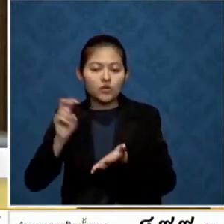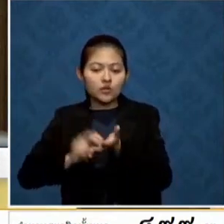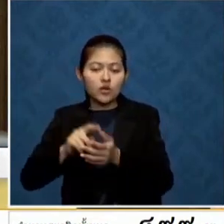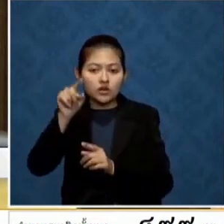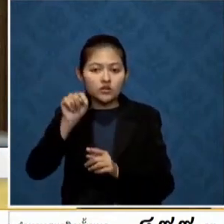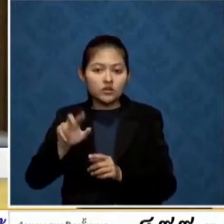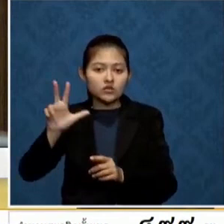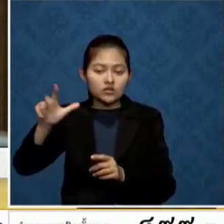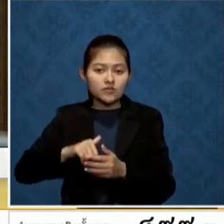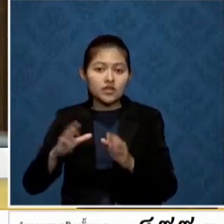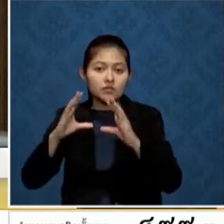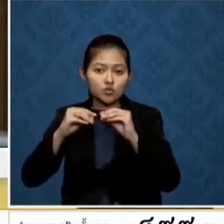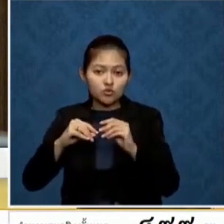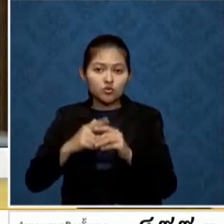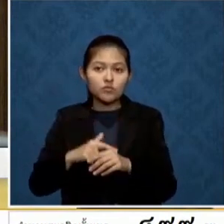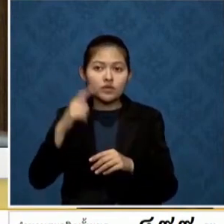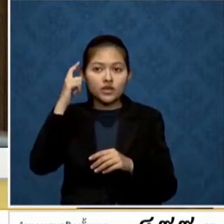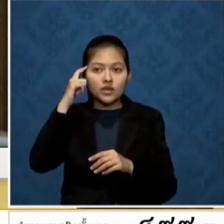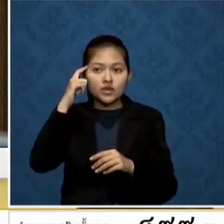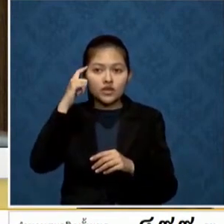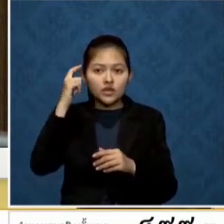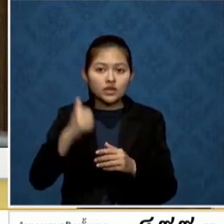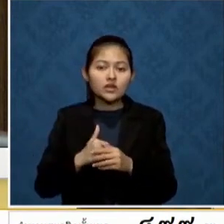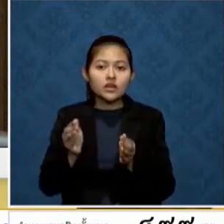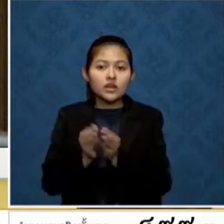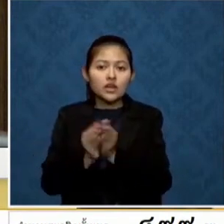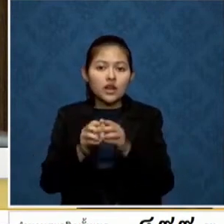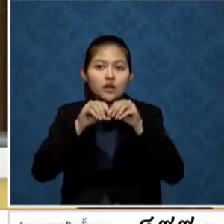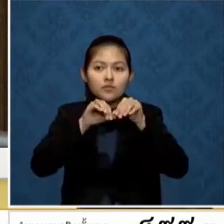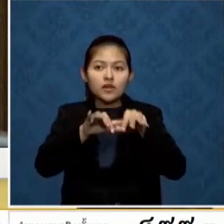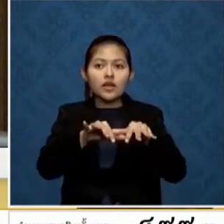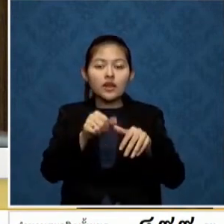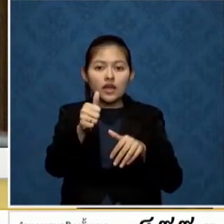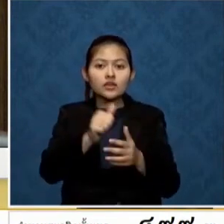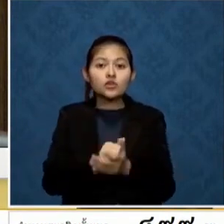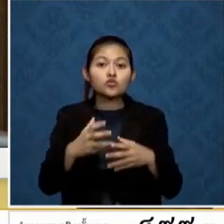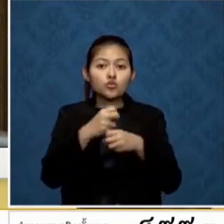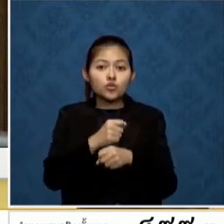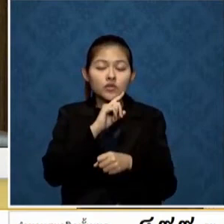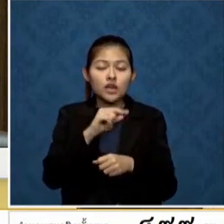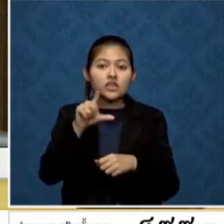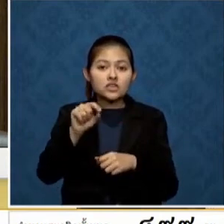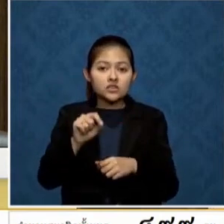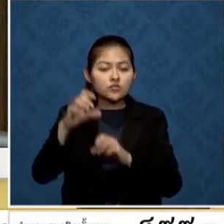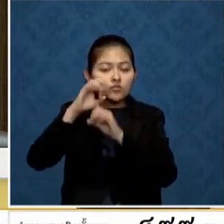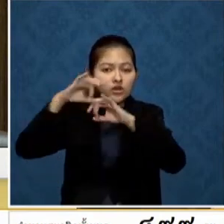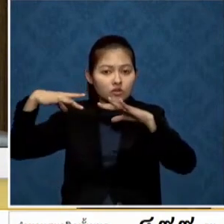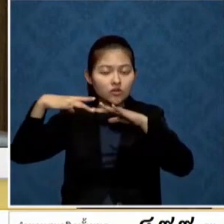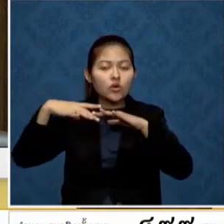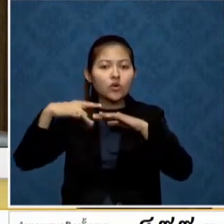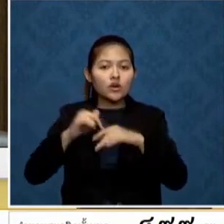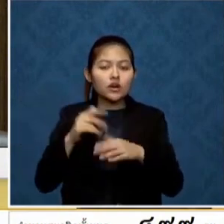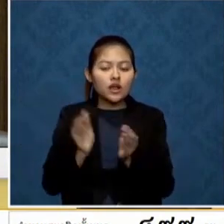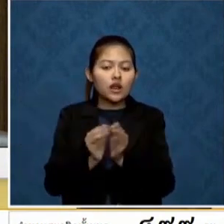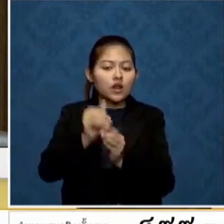1ใน 3ของสมาชิกในที่ประชุมให้ถือเป็นเอกสิทธิ์ที่จะลงคะแนนโดยเปิดเผยสรุปง่ายๆคือว่าหากมี 20คนคัดค้านว่าจะให้ลง